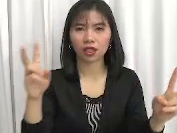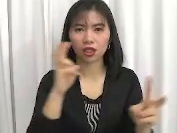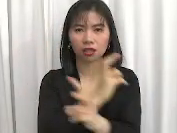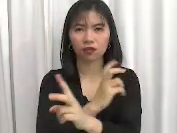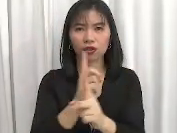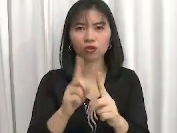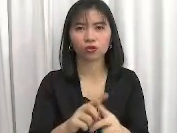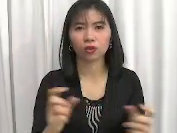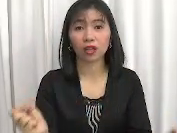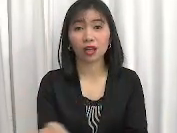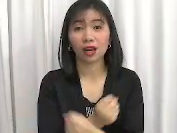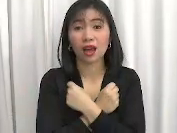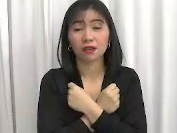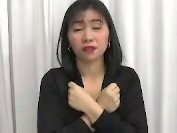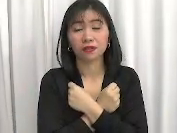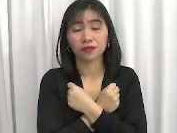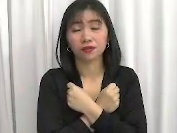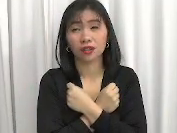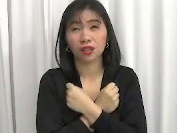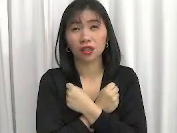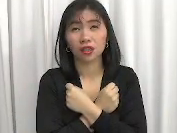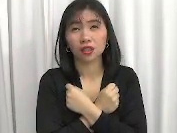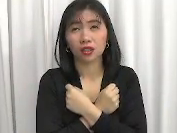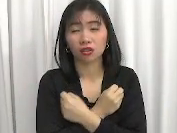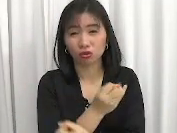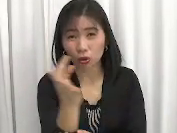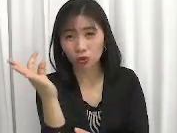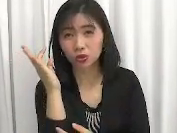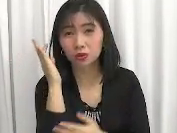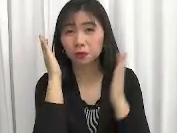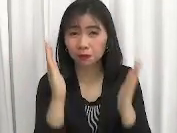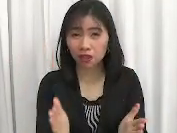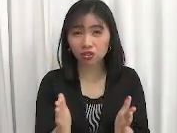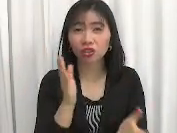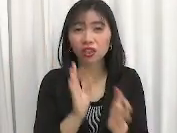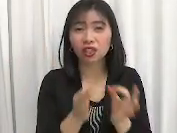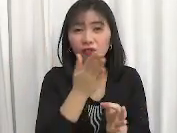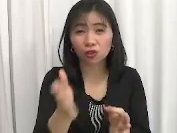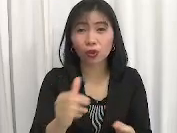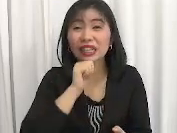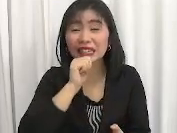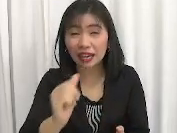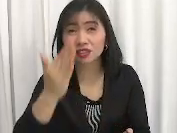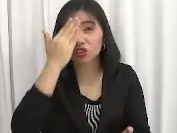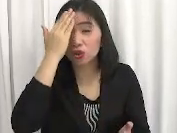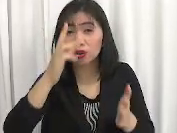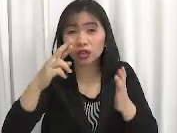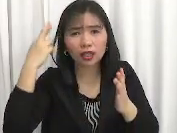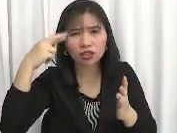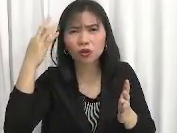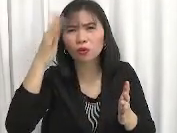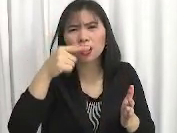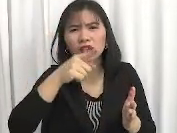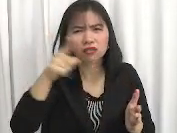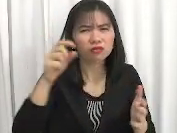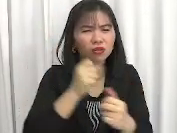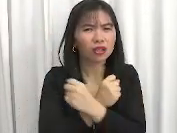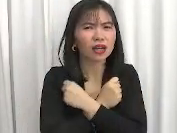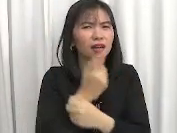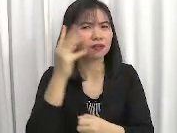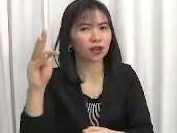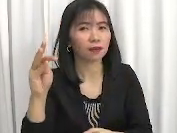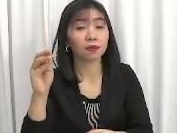hindi mo lubos na nauunawaan kung gaano mo siya kamahal. Tama yan. Kaya dapat maging panahon na para sa ating mga tatay